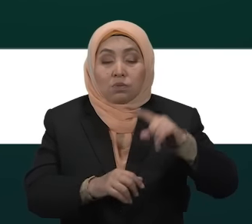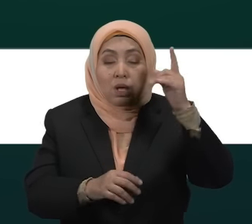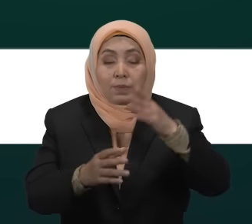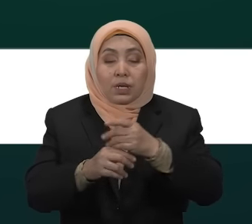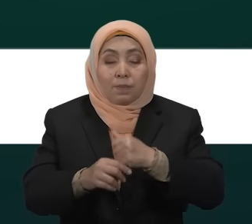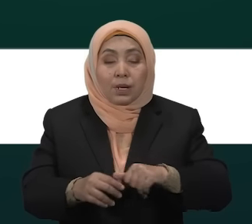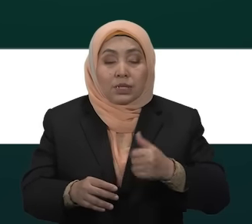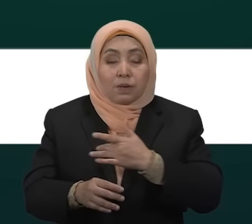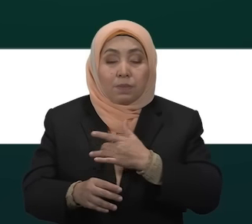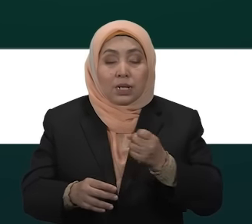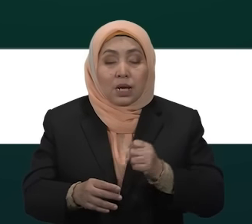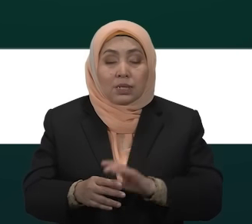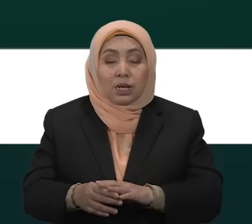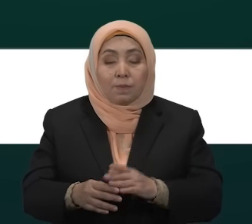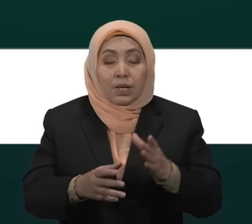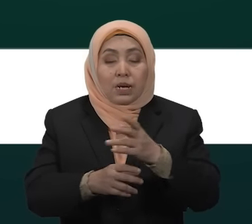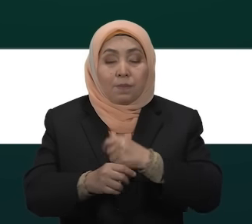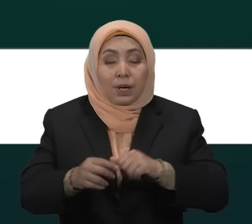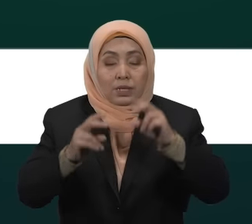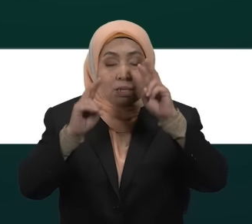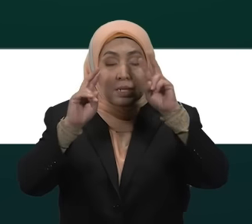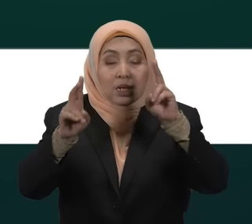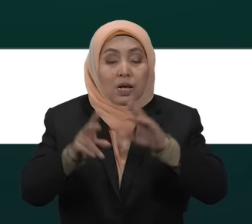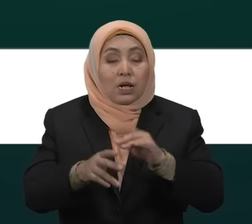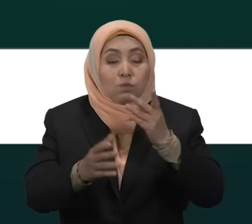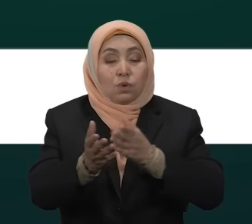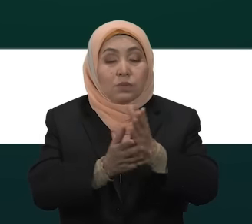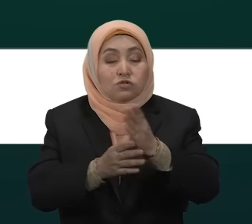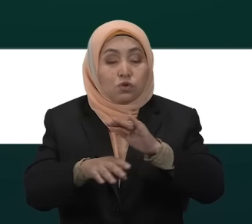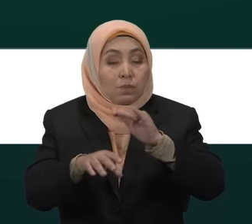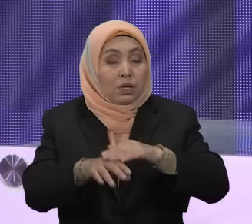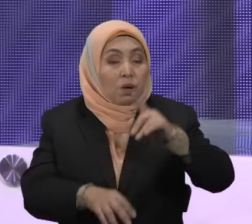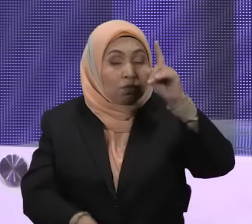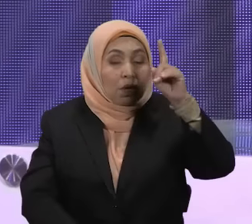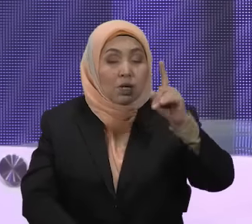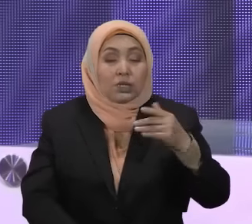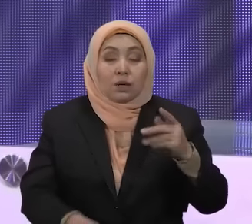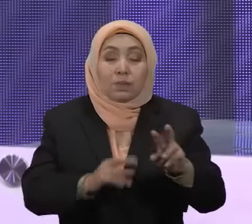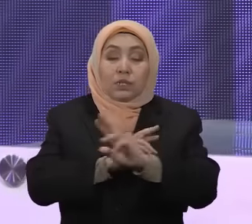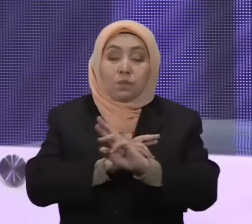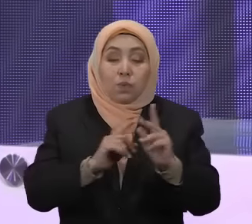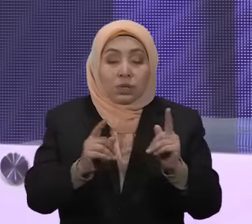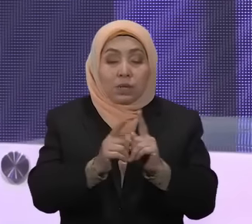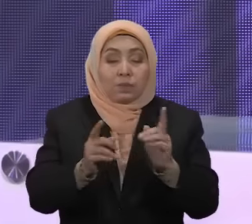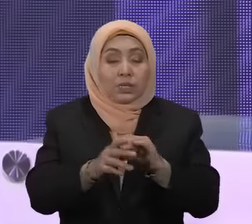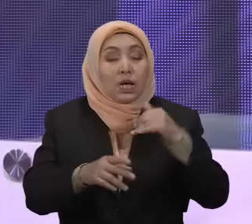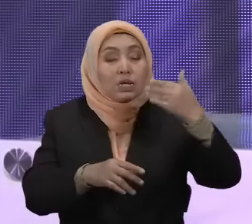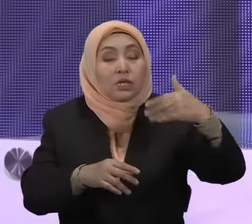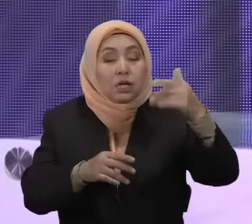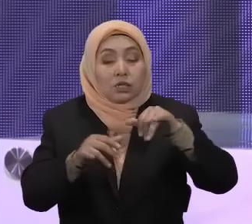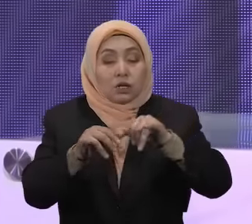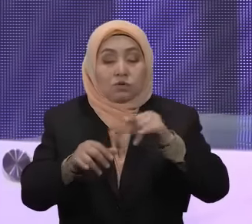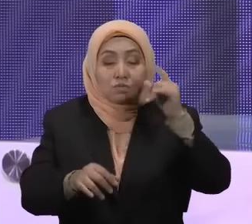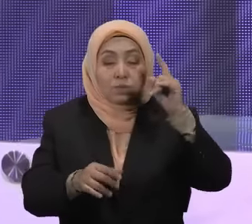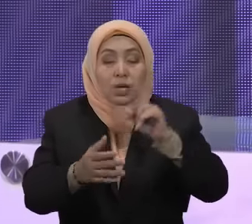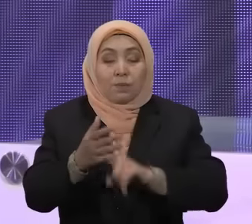mendapat keimanan, mendapat ketenangan untuk menuju kepada Allah. Kita bertemu lagi dalam siri akan datang untuk terus kita